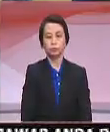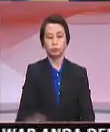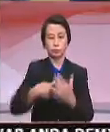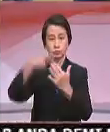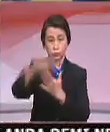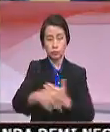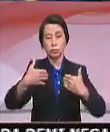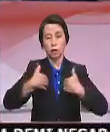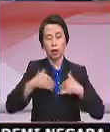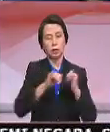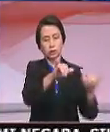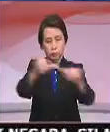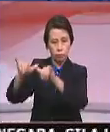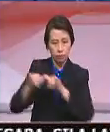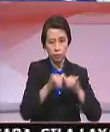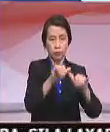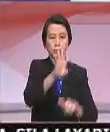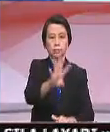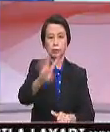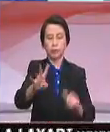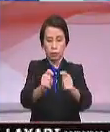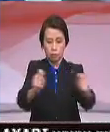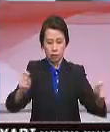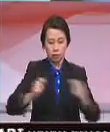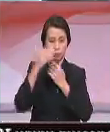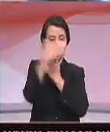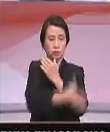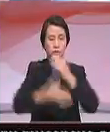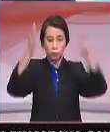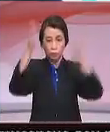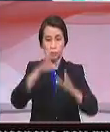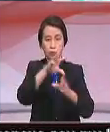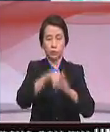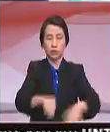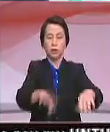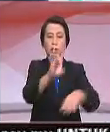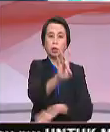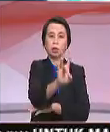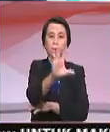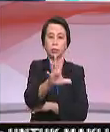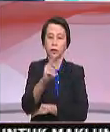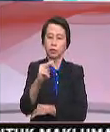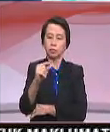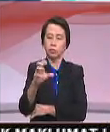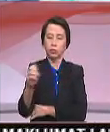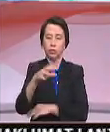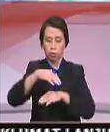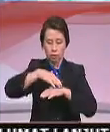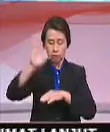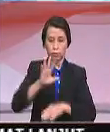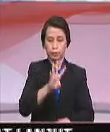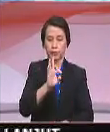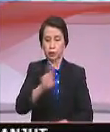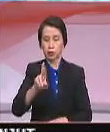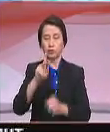Program itu diadakan serentak di 44 lokasi di seluruh negara melibatkan 85 NGO serta lebih